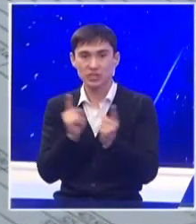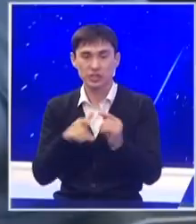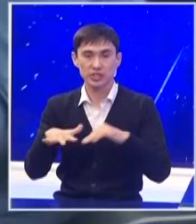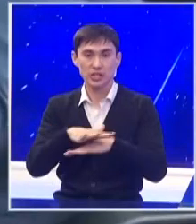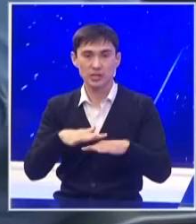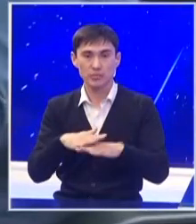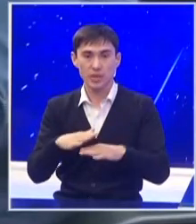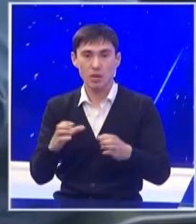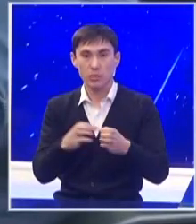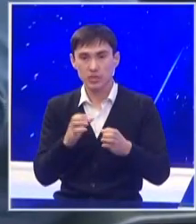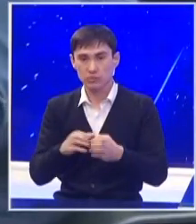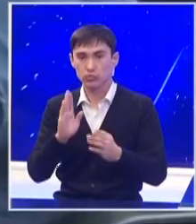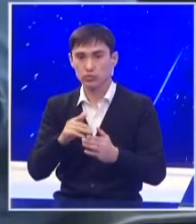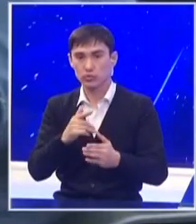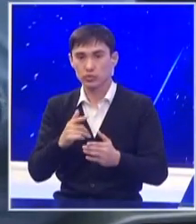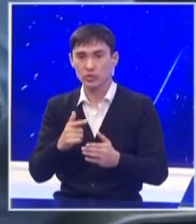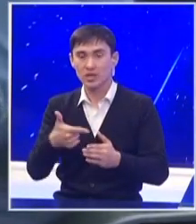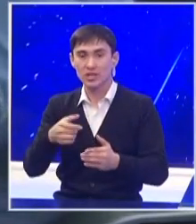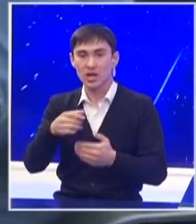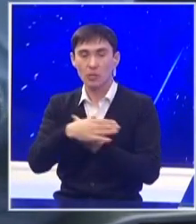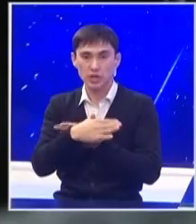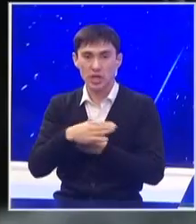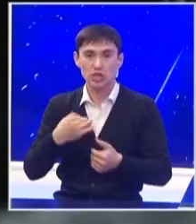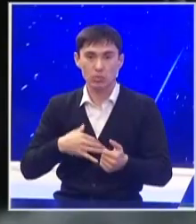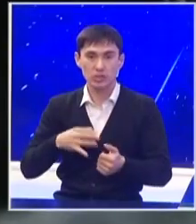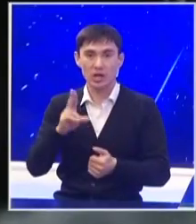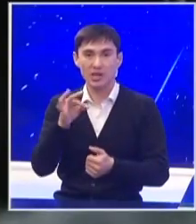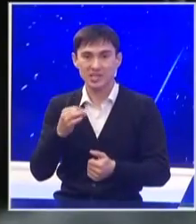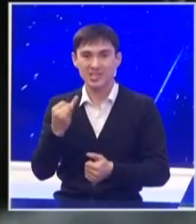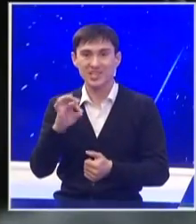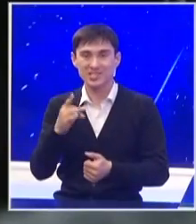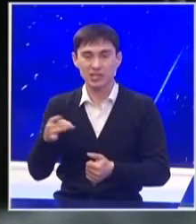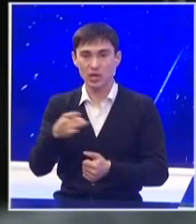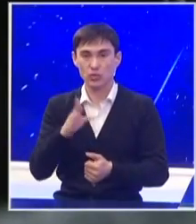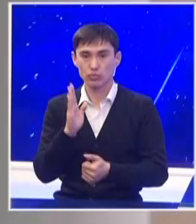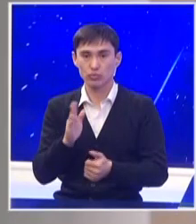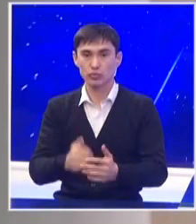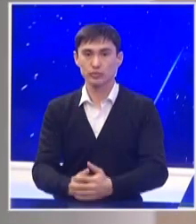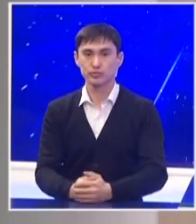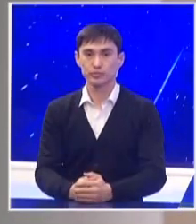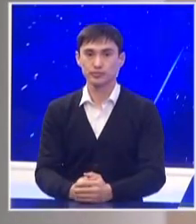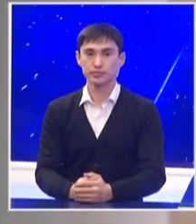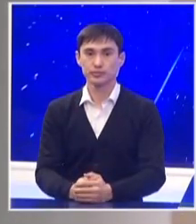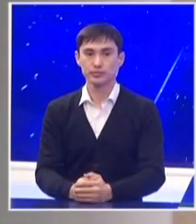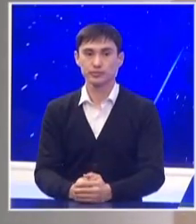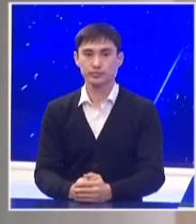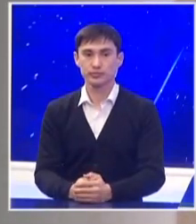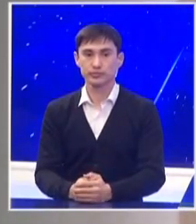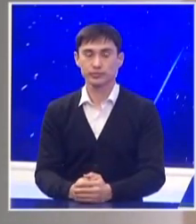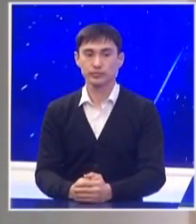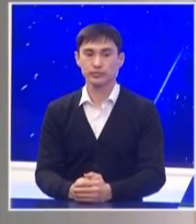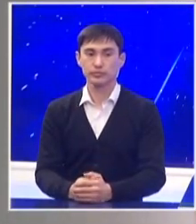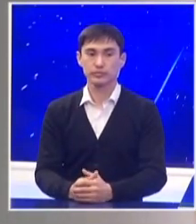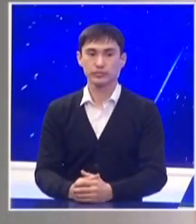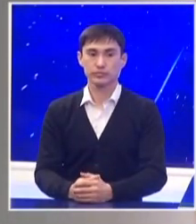населением. Партийцы примут граждан в городе Капчагай, Жамбылском, Карасайском и Илийском районах. Аделя Кжаркенова, Ербол Атантелов, телеканал